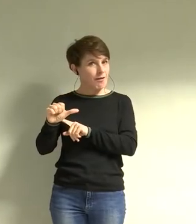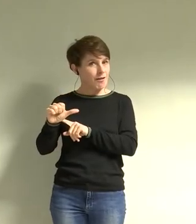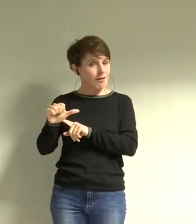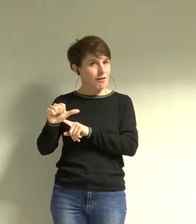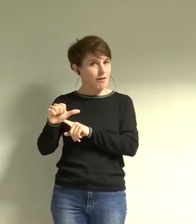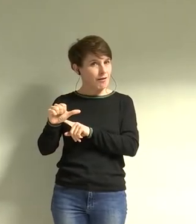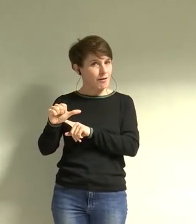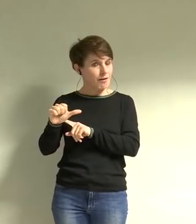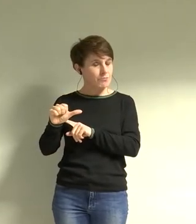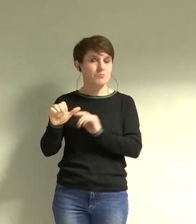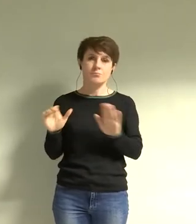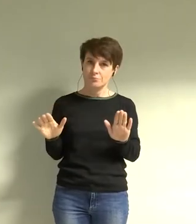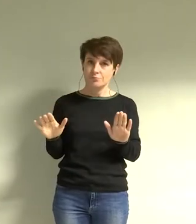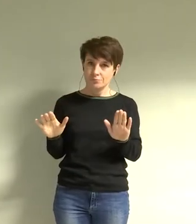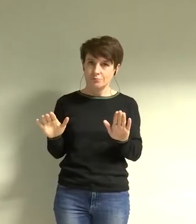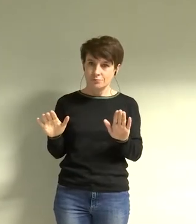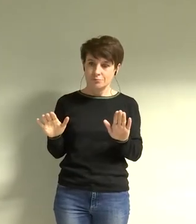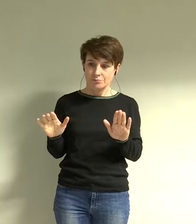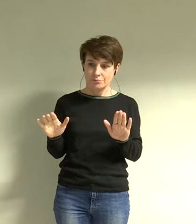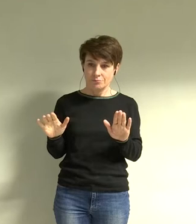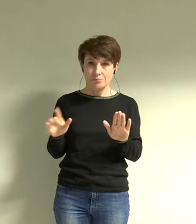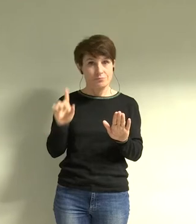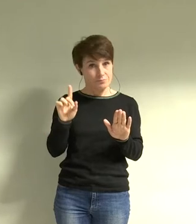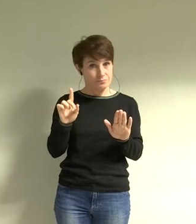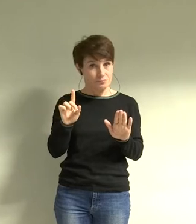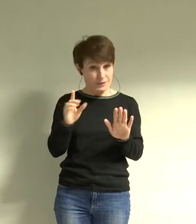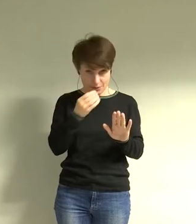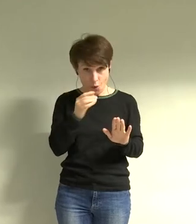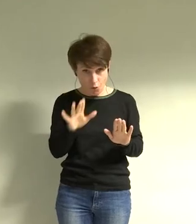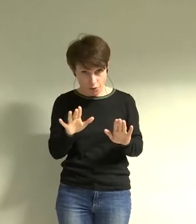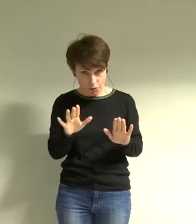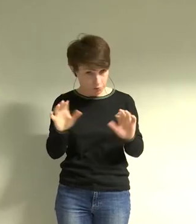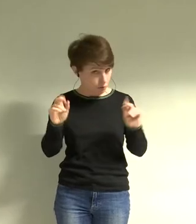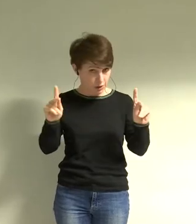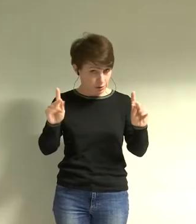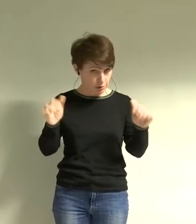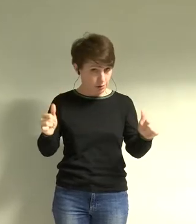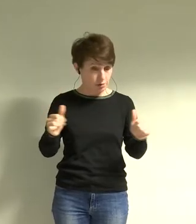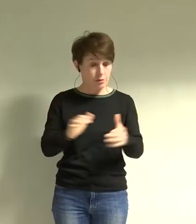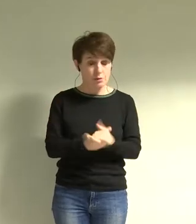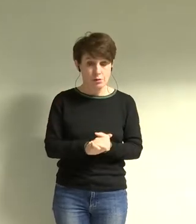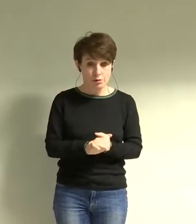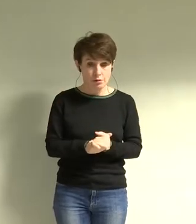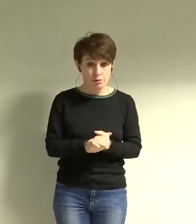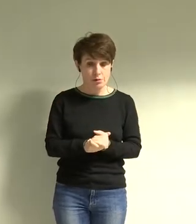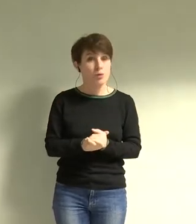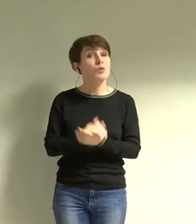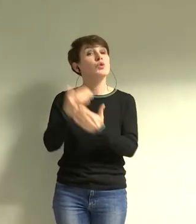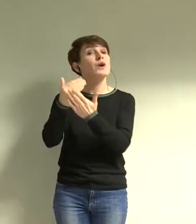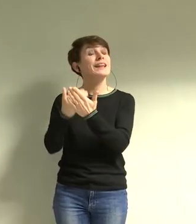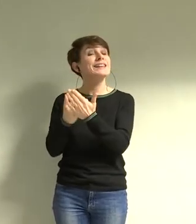je rappelle qu'il ya quand même 5 c'est qu'elle est comme ça c'est bon ok donc pour la liste nasa